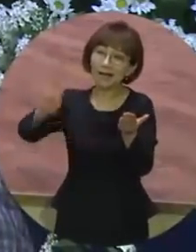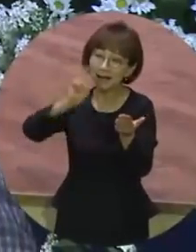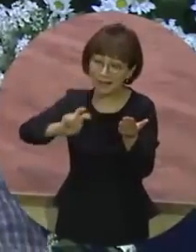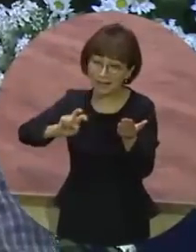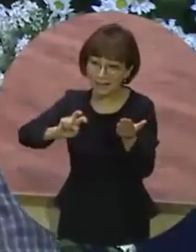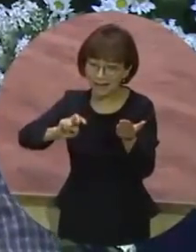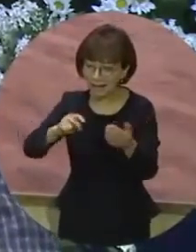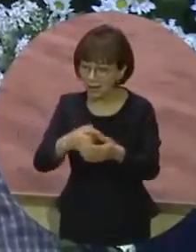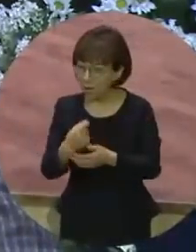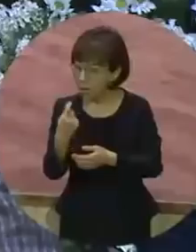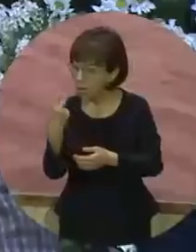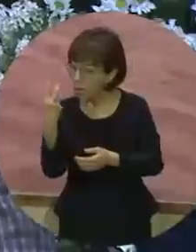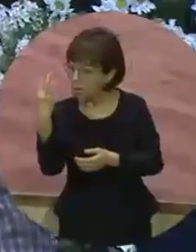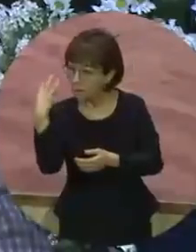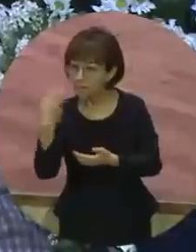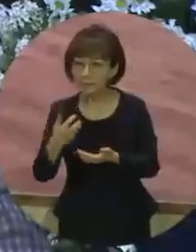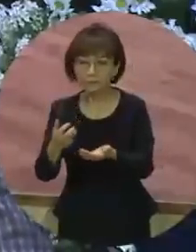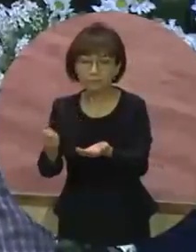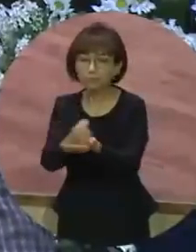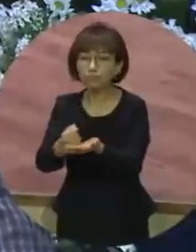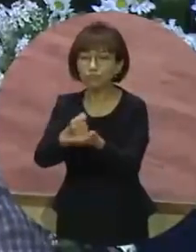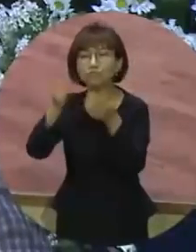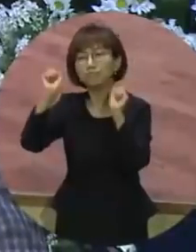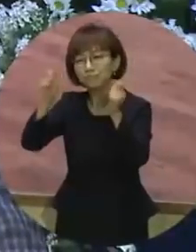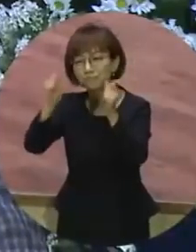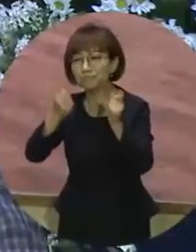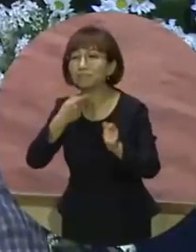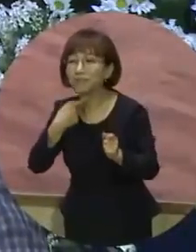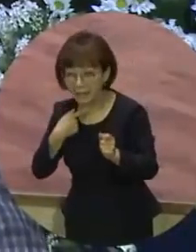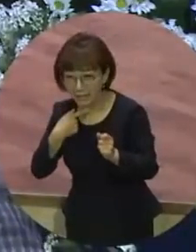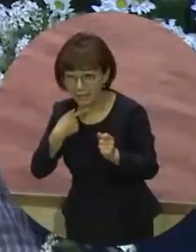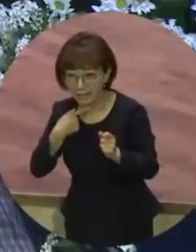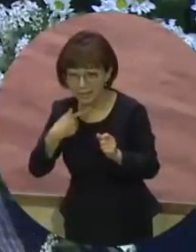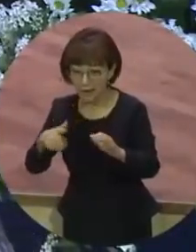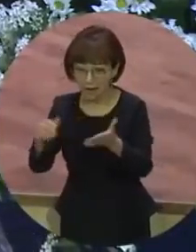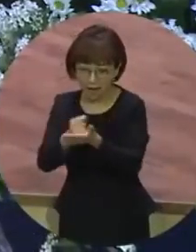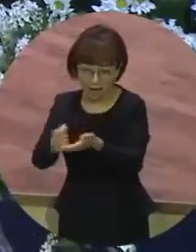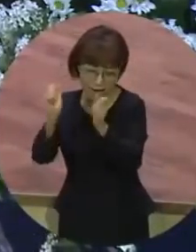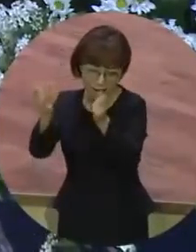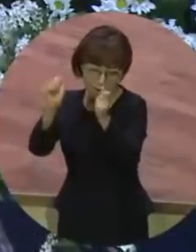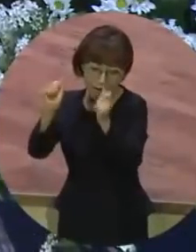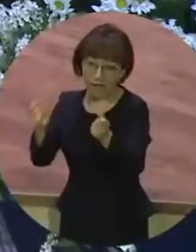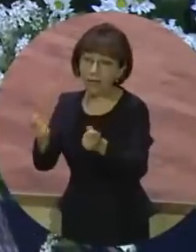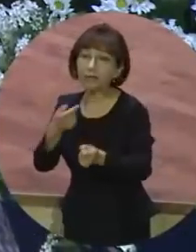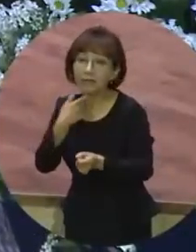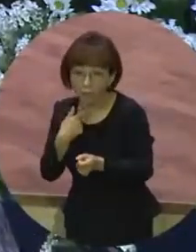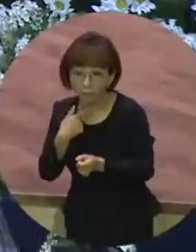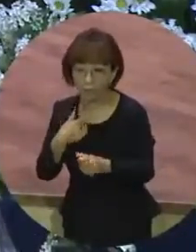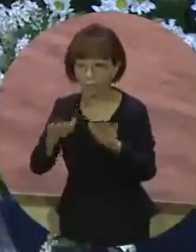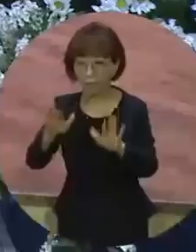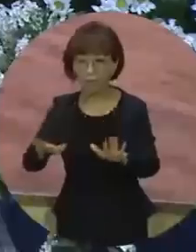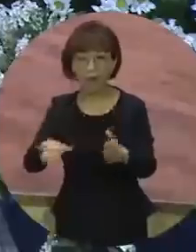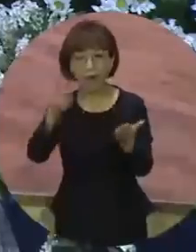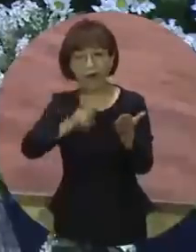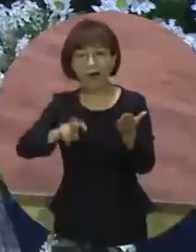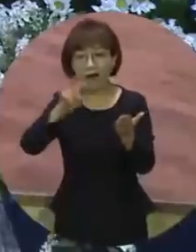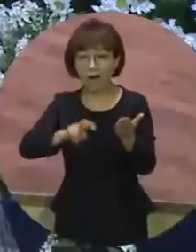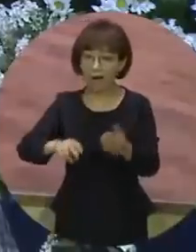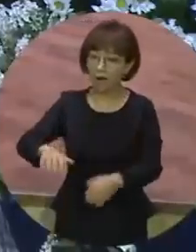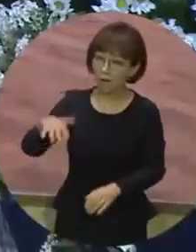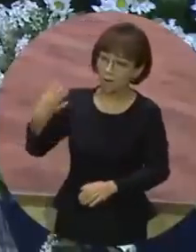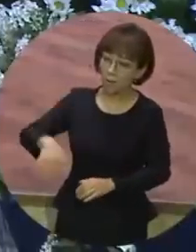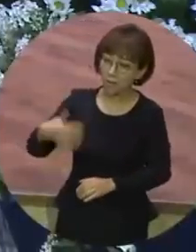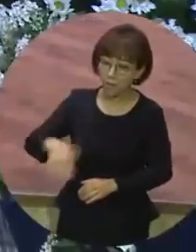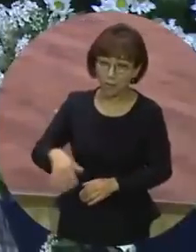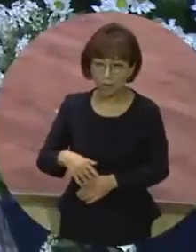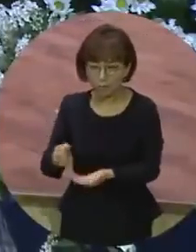해도 무속생활 하던 분들 여기서 지금 찬양하고 있어요. 무속인은 사단에게 잡혀서 귀신 장난하고 귀신